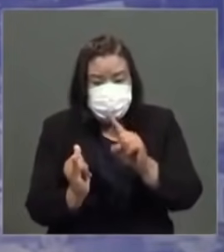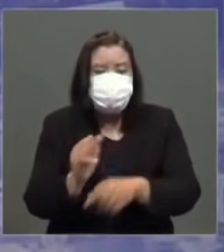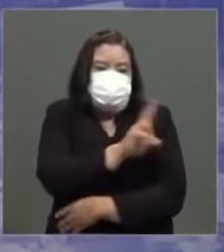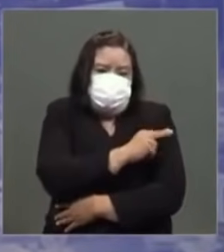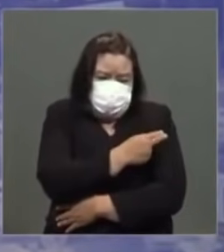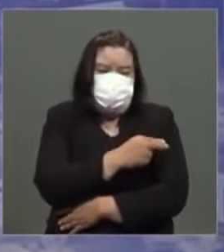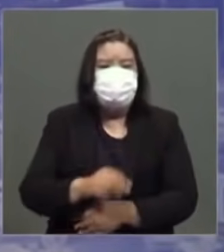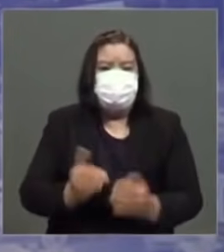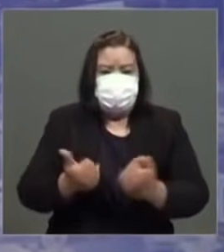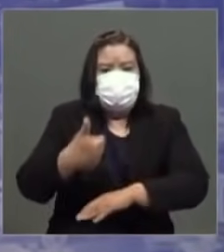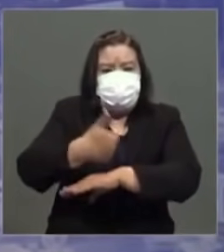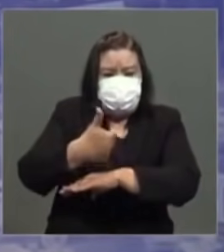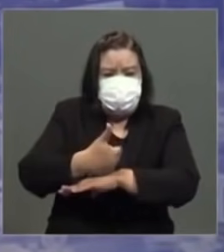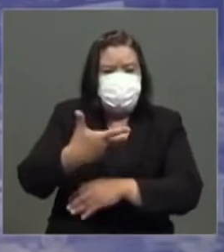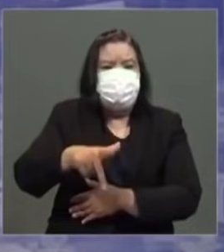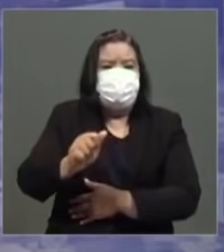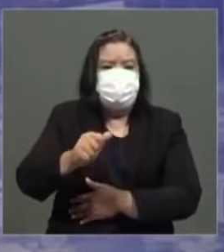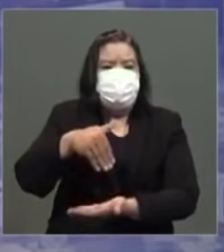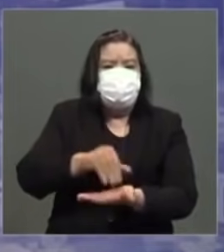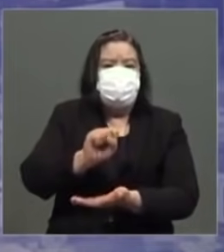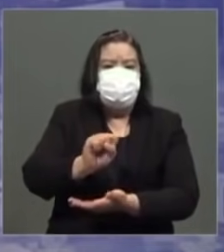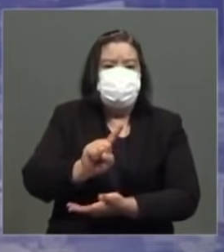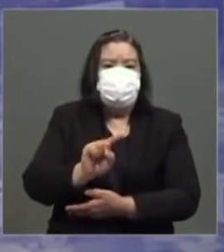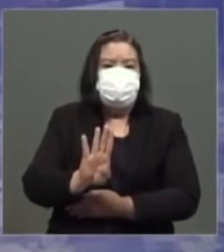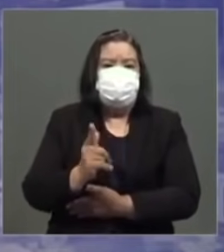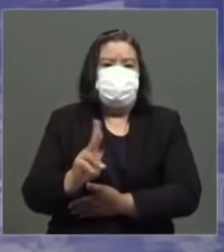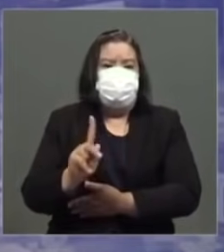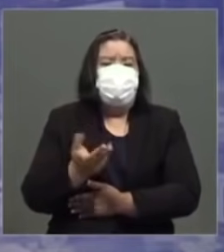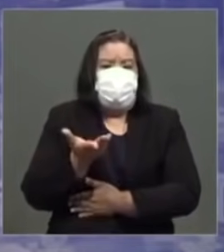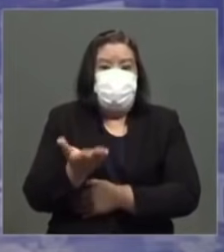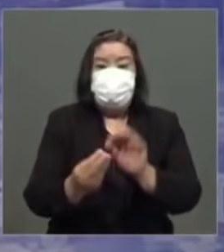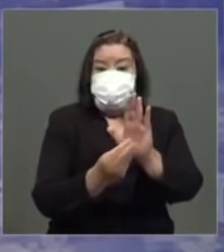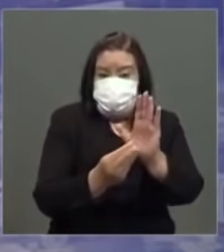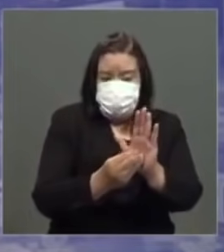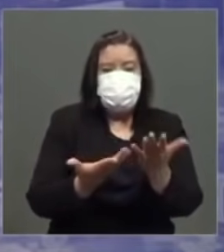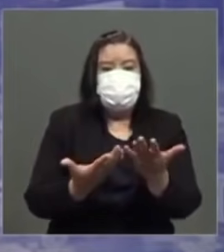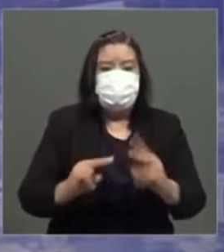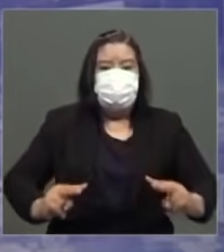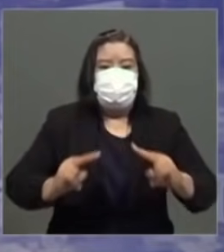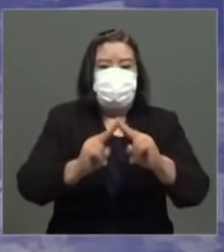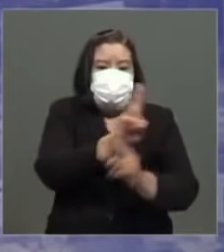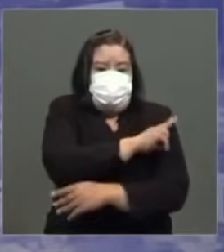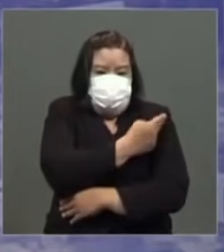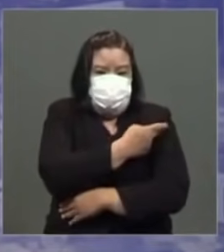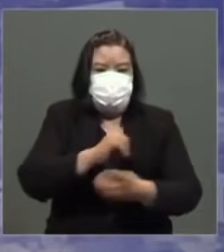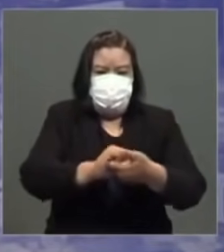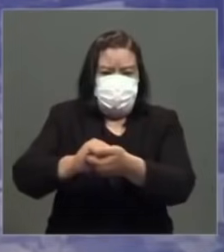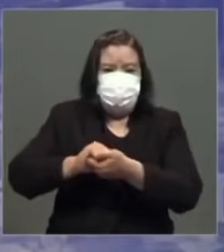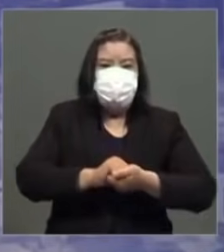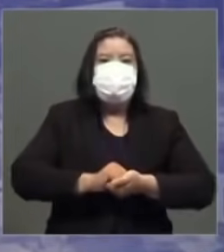อสปกสปคก็เน้นย้ำว่าให้ทางกรุงเทพมหานครนะครับรวมถึงกระทรวงสาธารณสุขได้ช่วยกันในการ